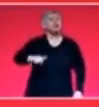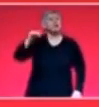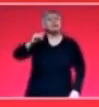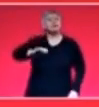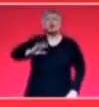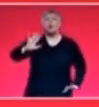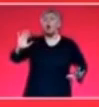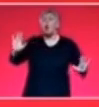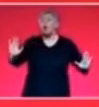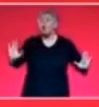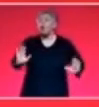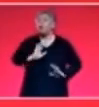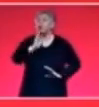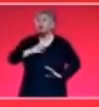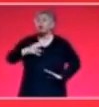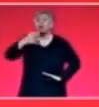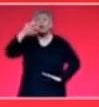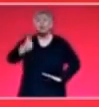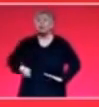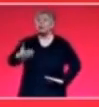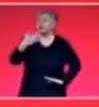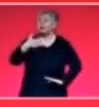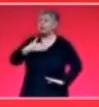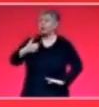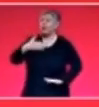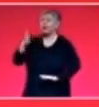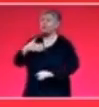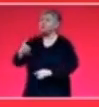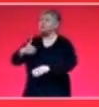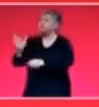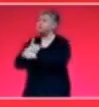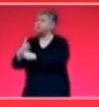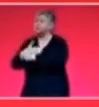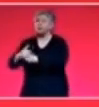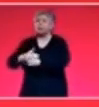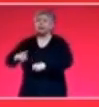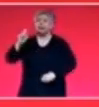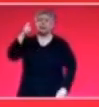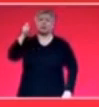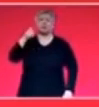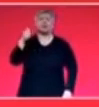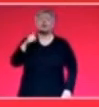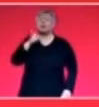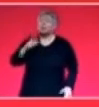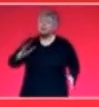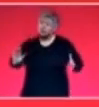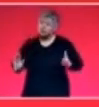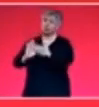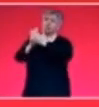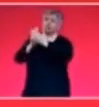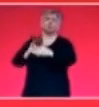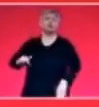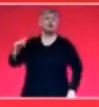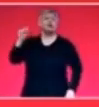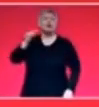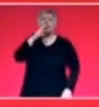προσπαθεί να βλάψει τη δημόσια επιχείρηση και είναι απέναντι στα συμφέροντα όλων εκείνων των ντόπιων